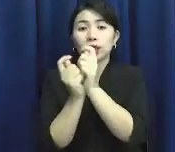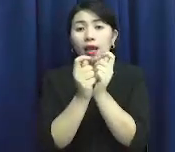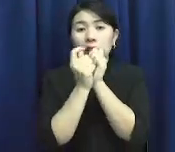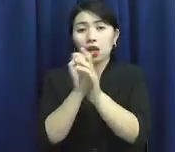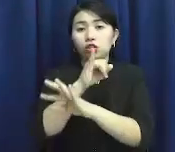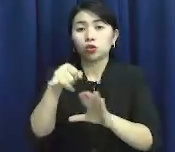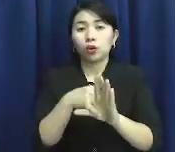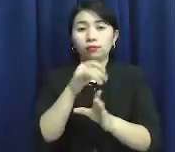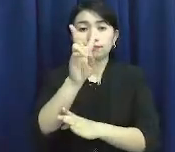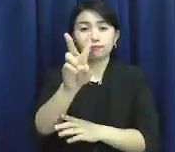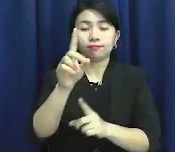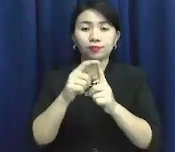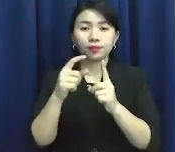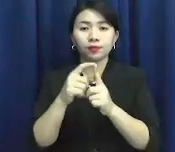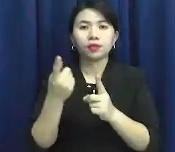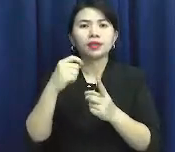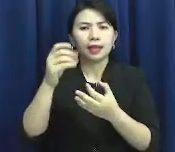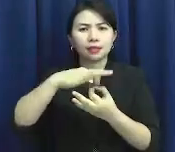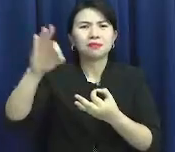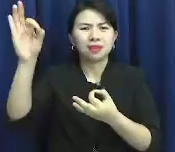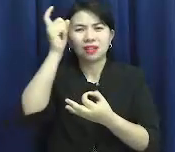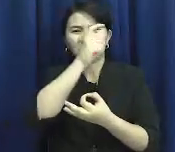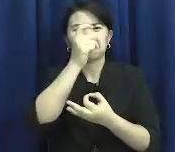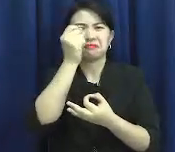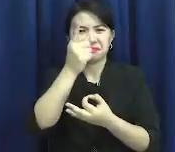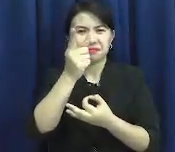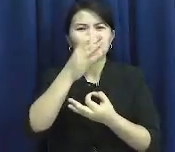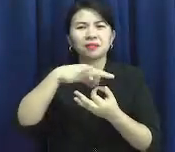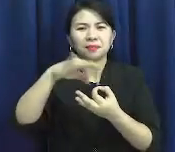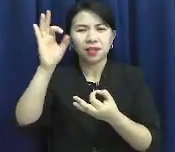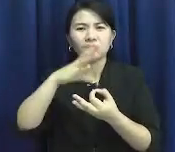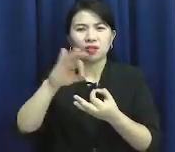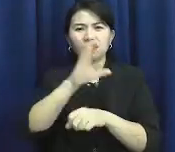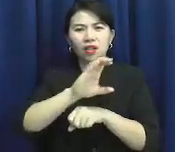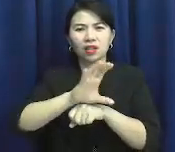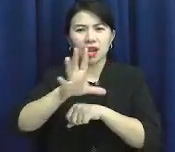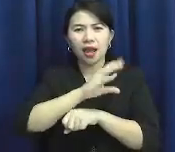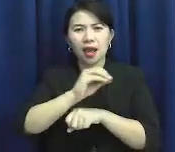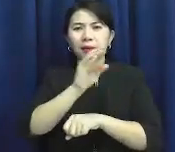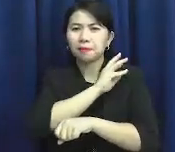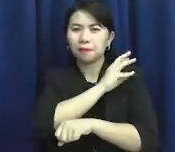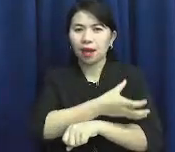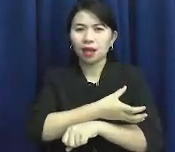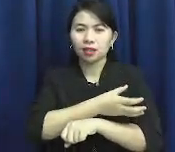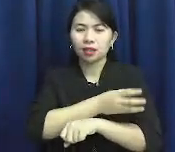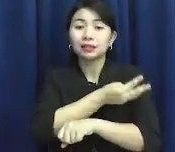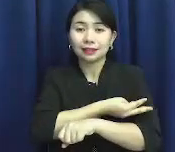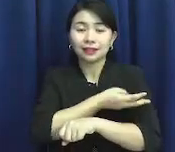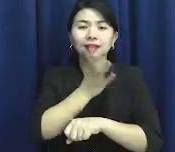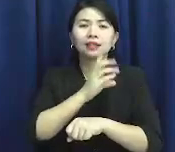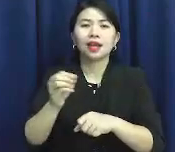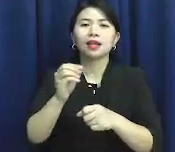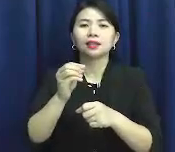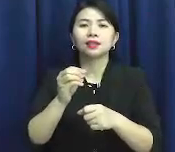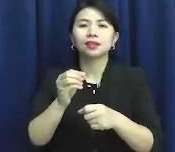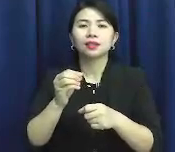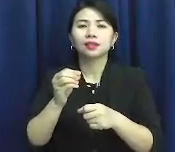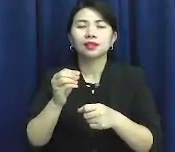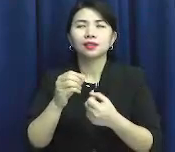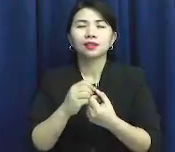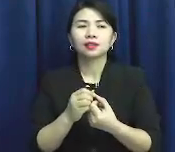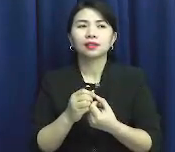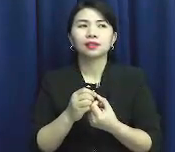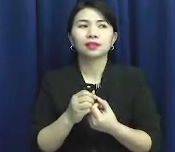wisdom and understanding, the spirit of counsel and might, the spirit of knowledge and of the fear of the Lord. Lahat yan